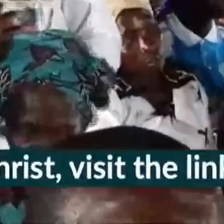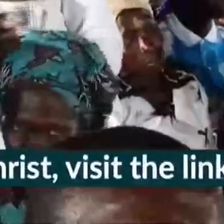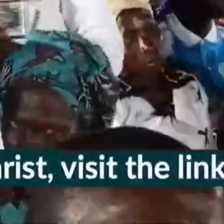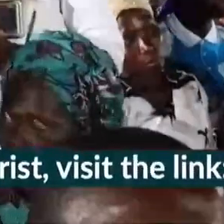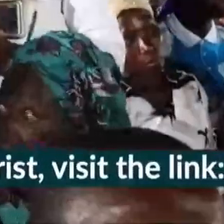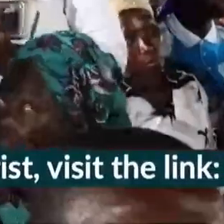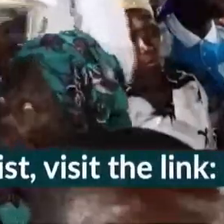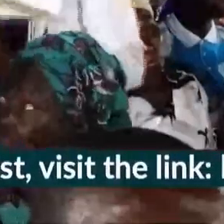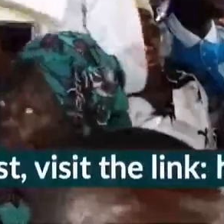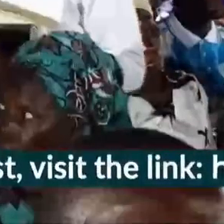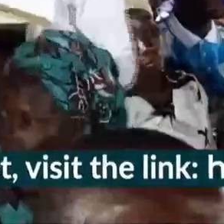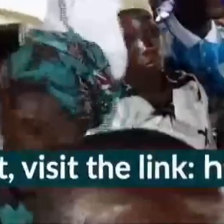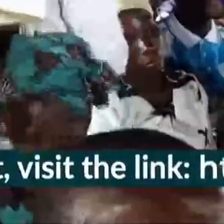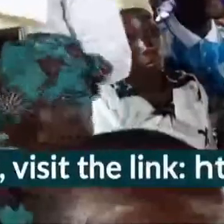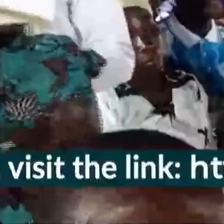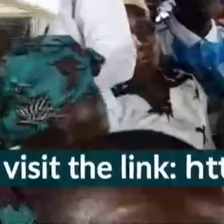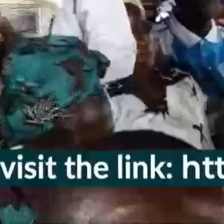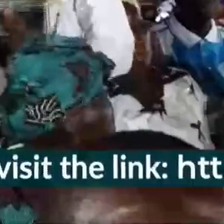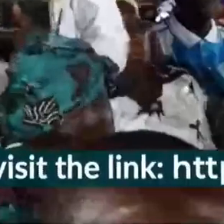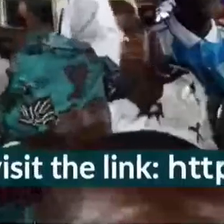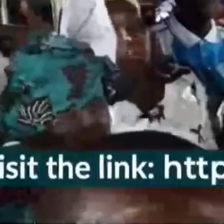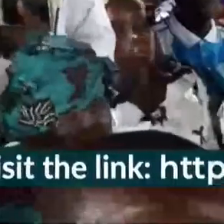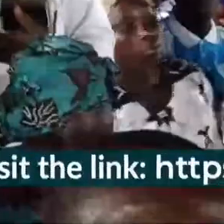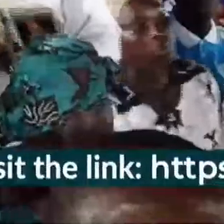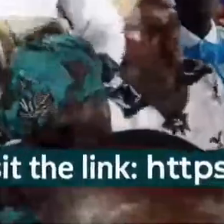Vous avez pris la plus grande décision de votre vie.